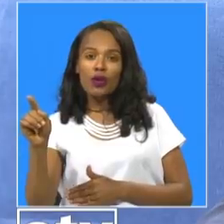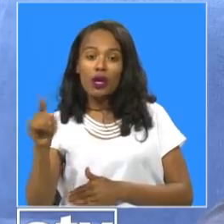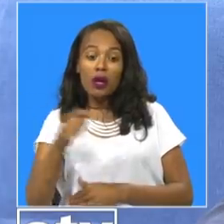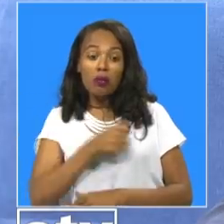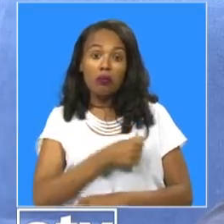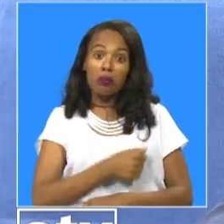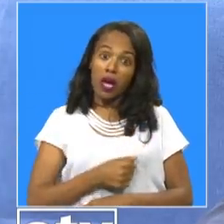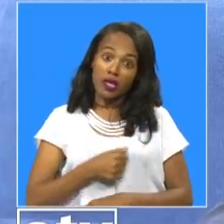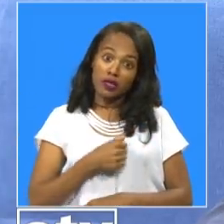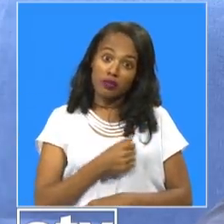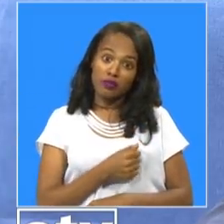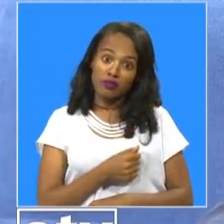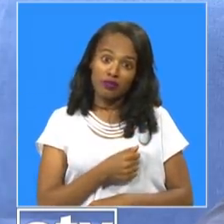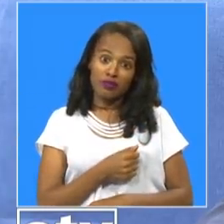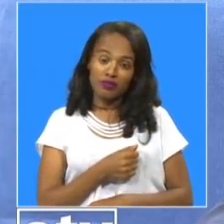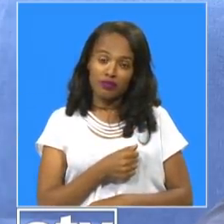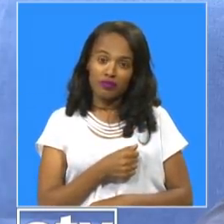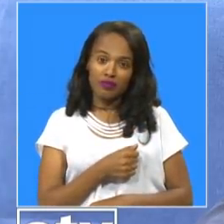ቢያዝንም